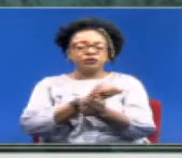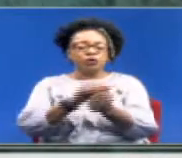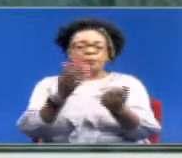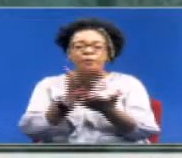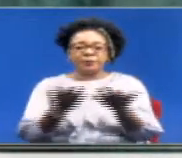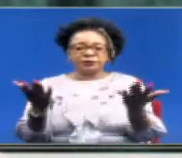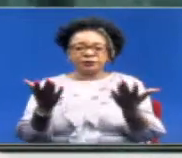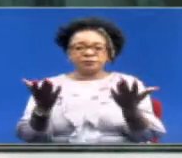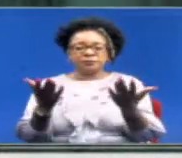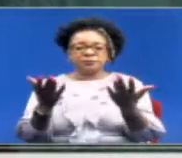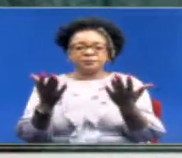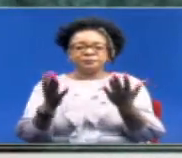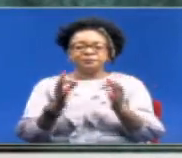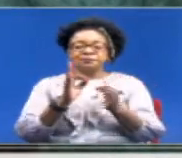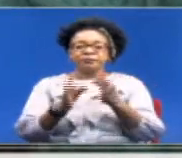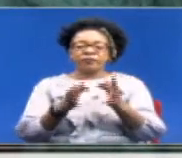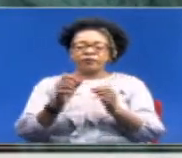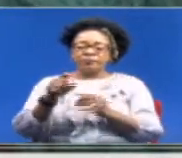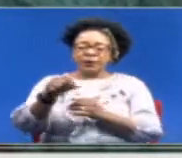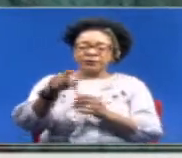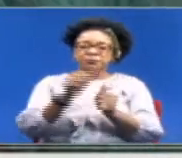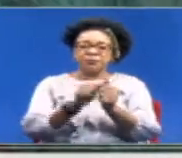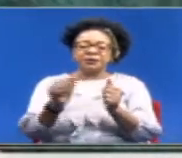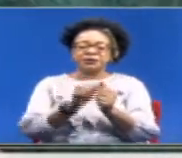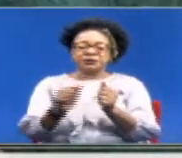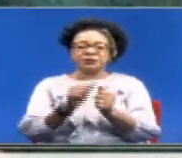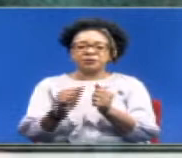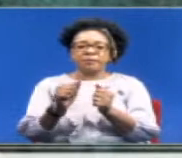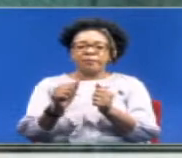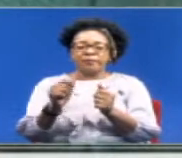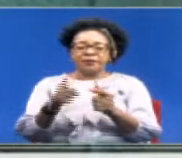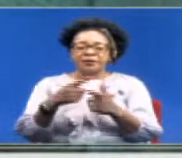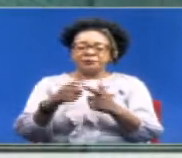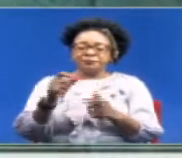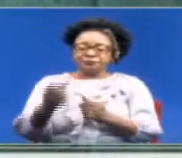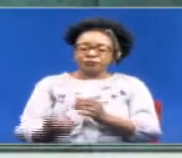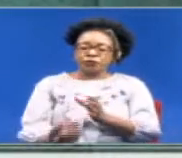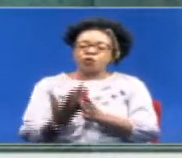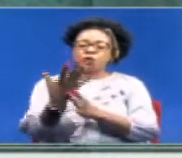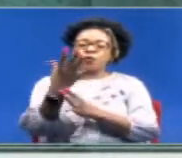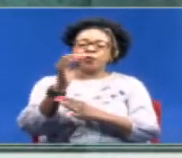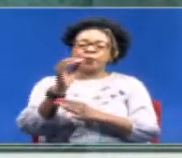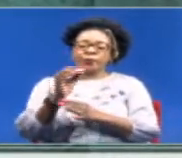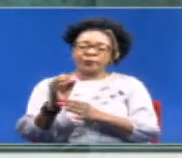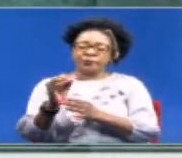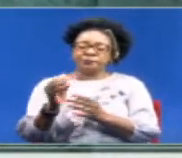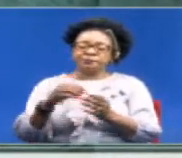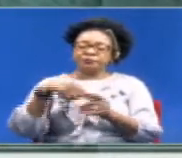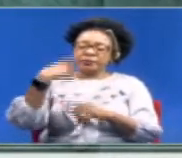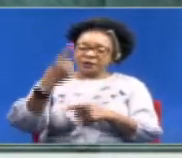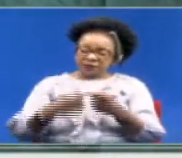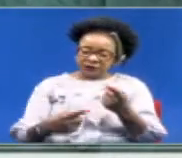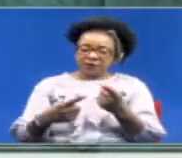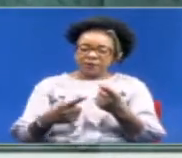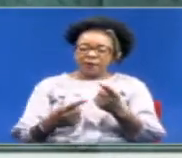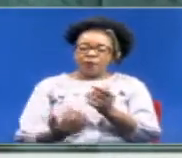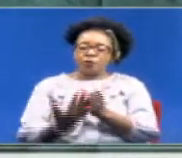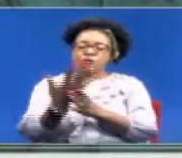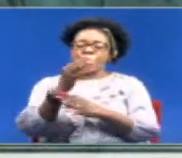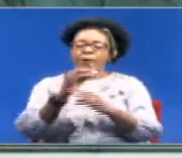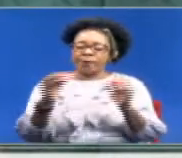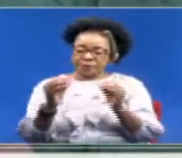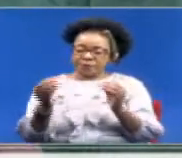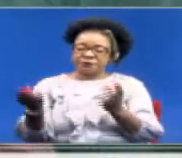mahindi mwaka ya kwanza kwa shamba isimee, urudie next year isimee, urudie third